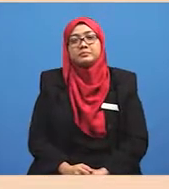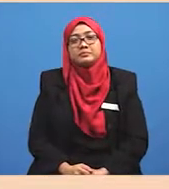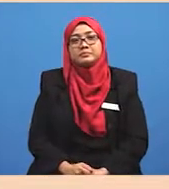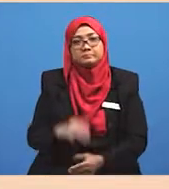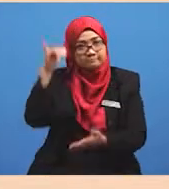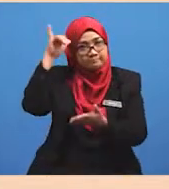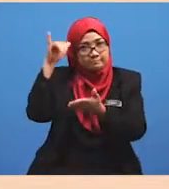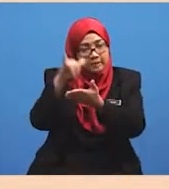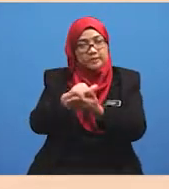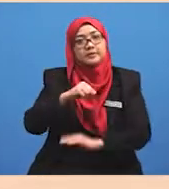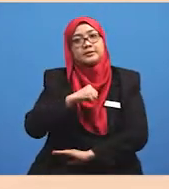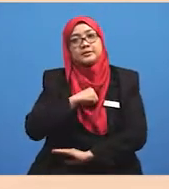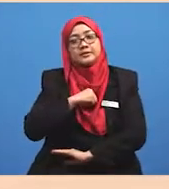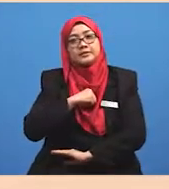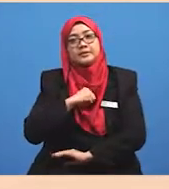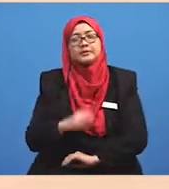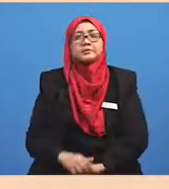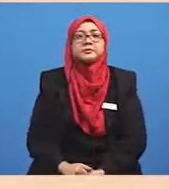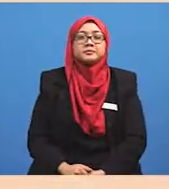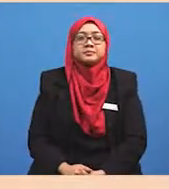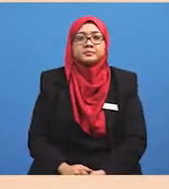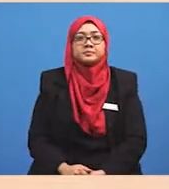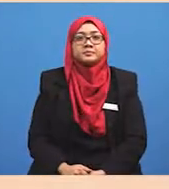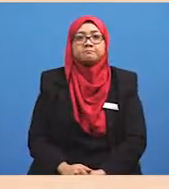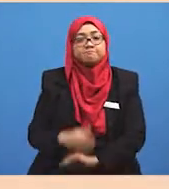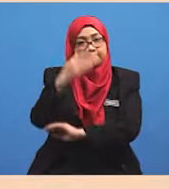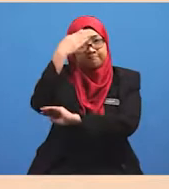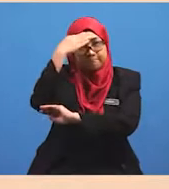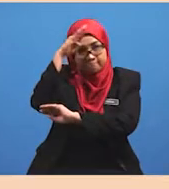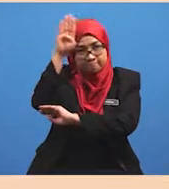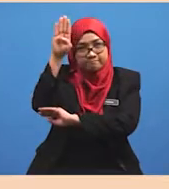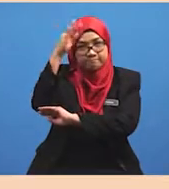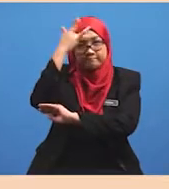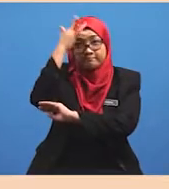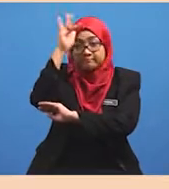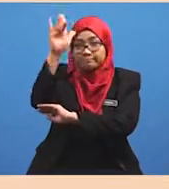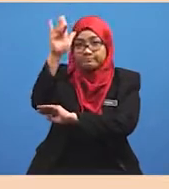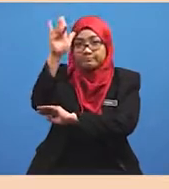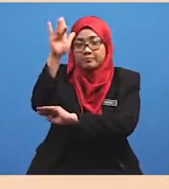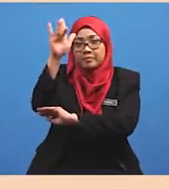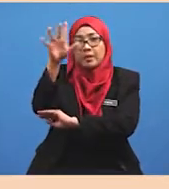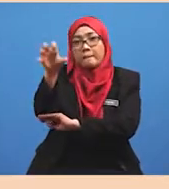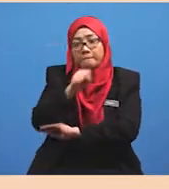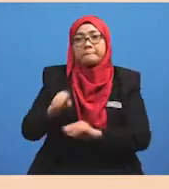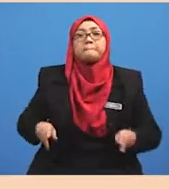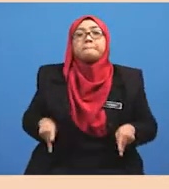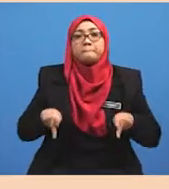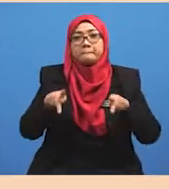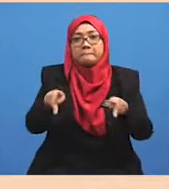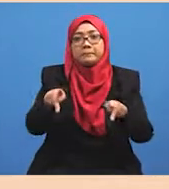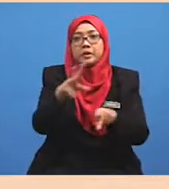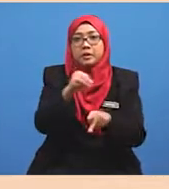Kezia Kinan diri bijak mengambil peluang dan